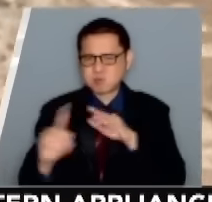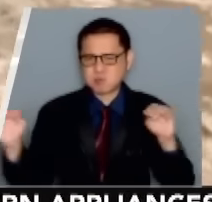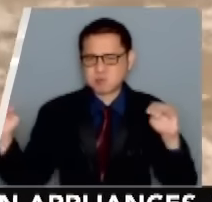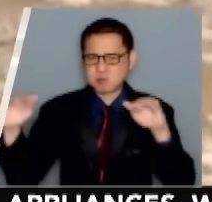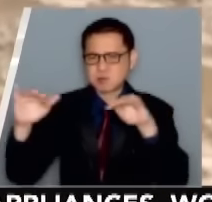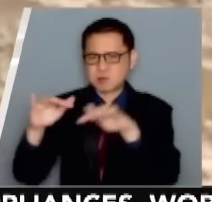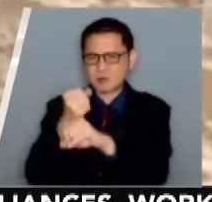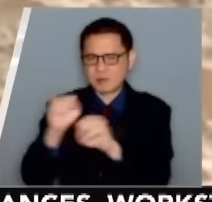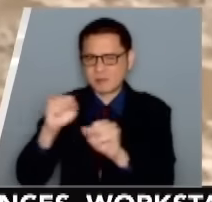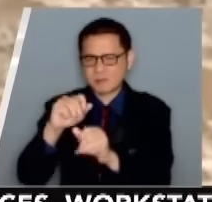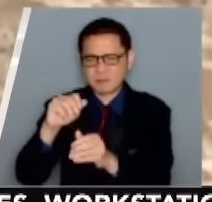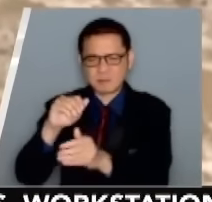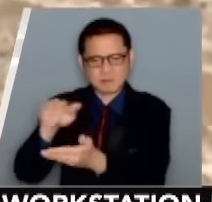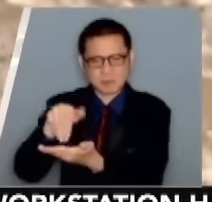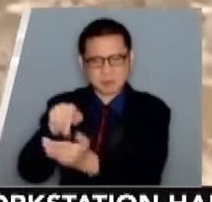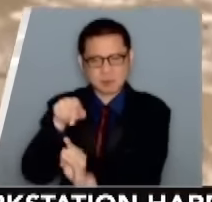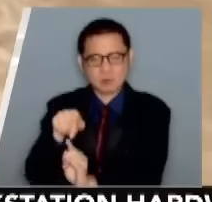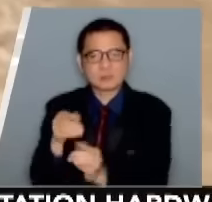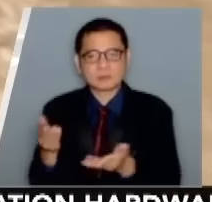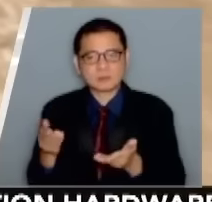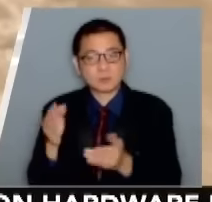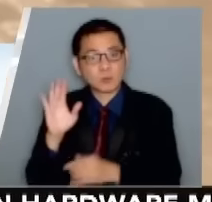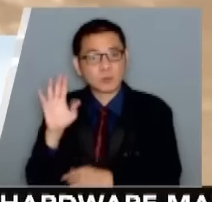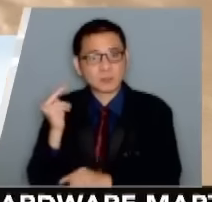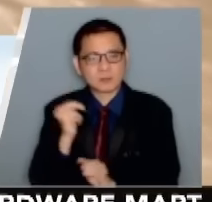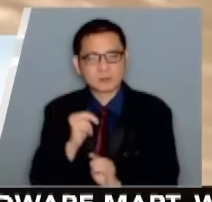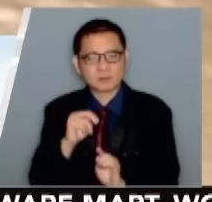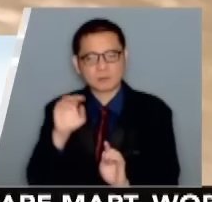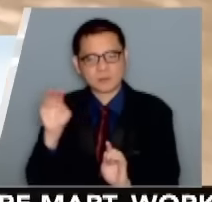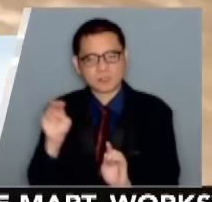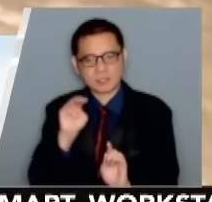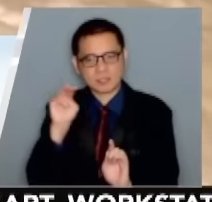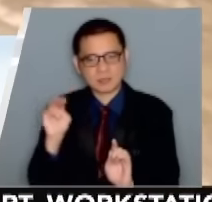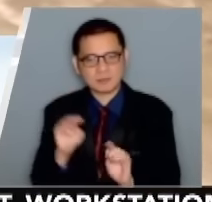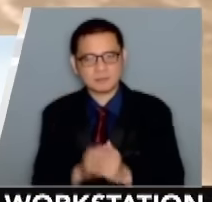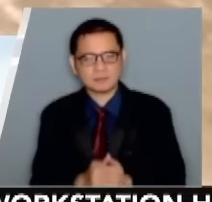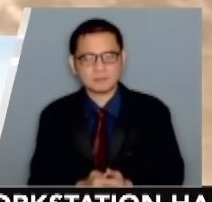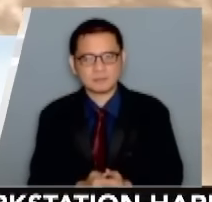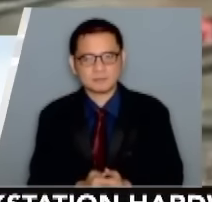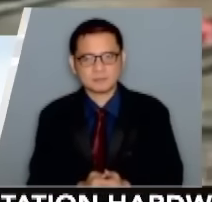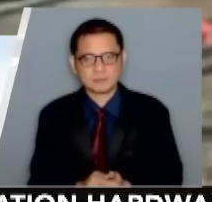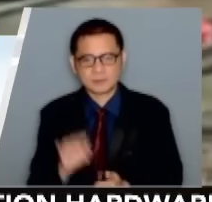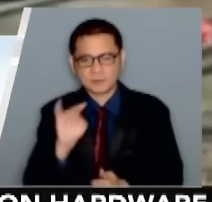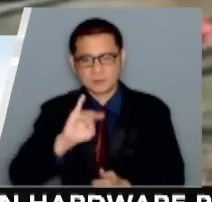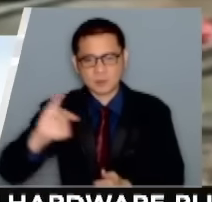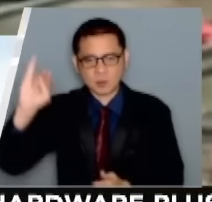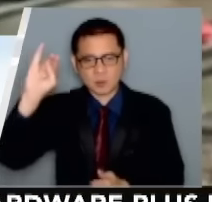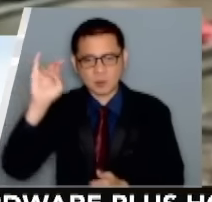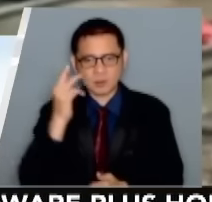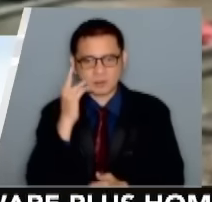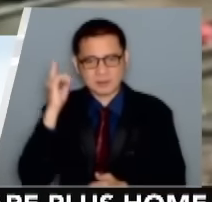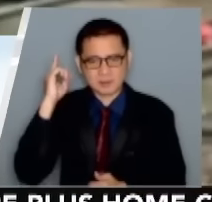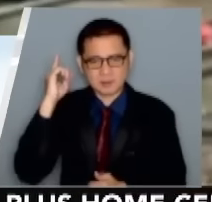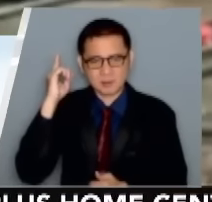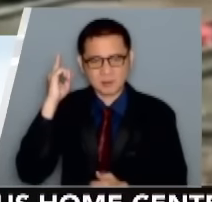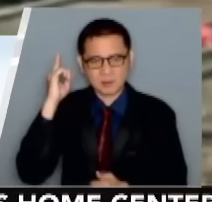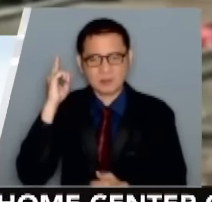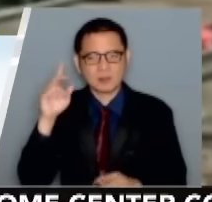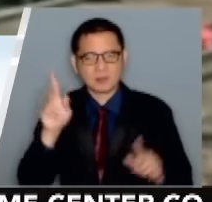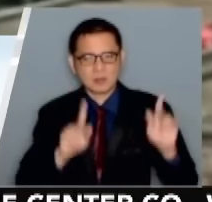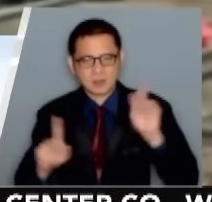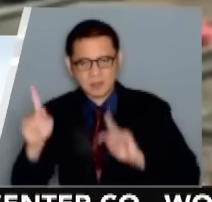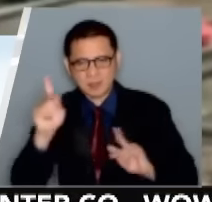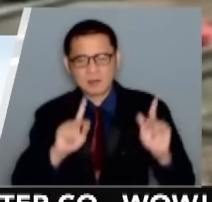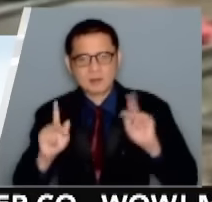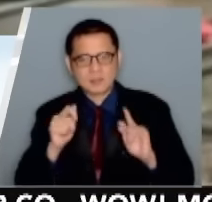Tila nakipagluksari ng langit sa pamilya lista ng Pasukin Ilocos Norte. Sa gitna ng ulan ay tulong-tulong nilang kinumpuni ang kanilang